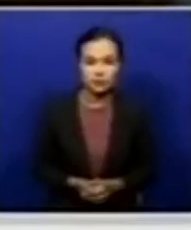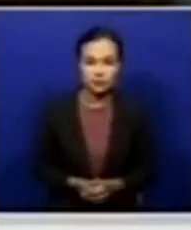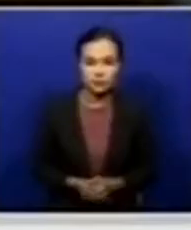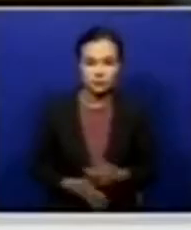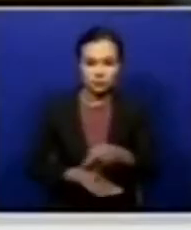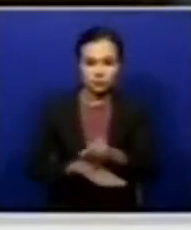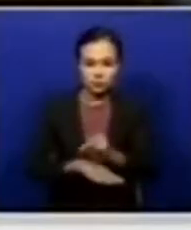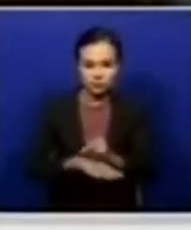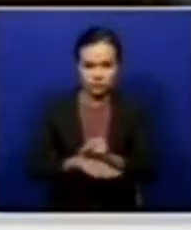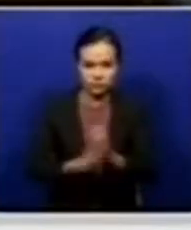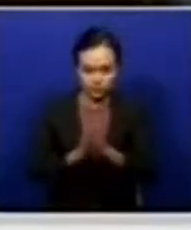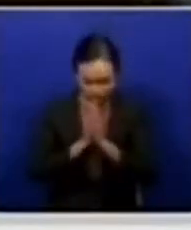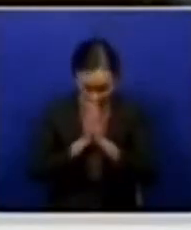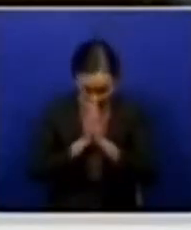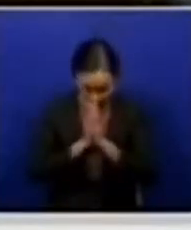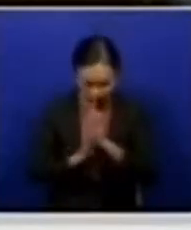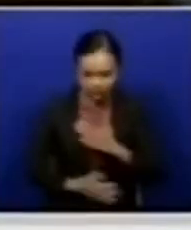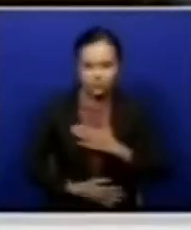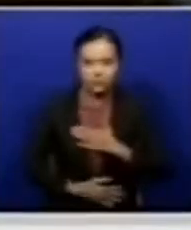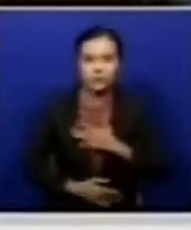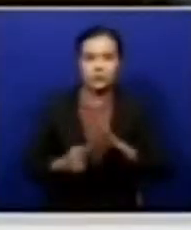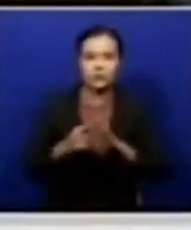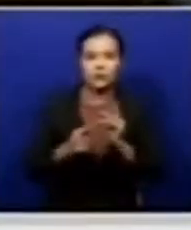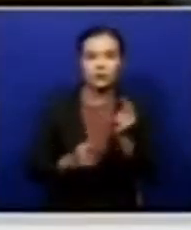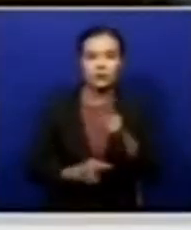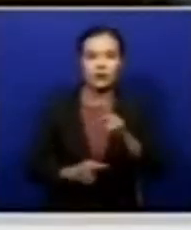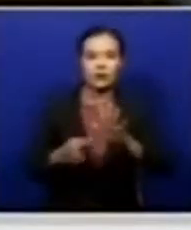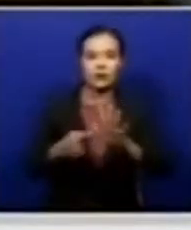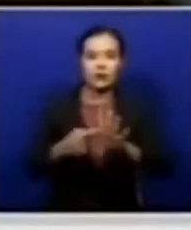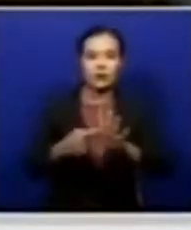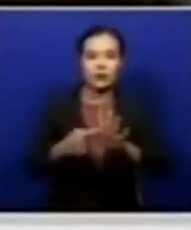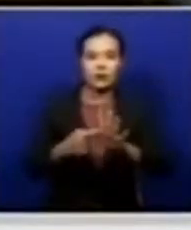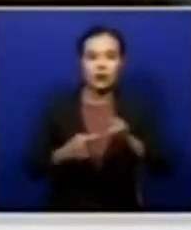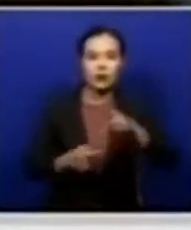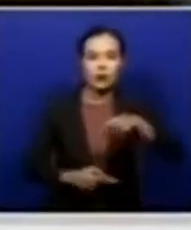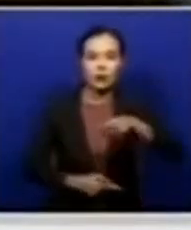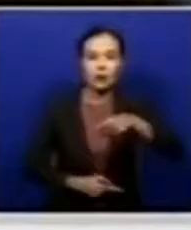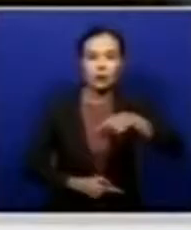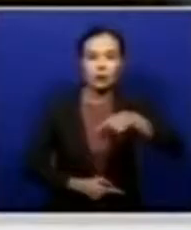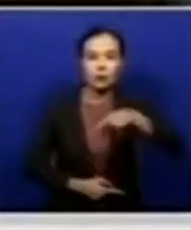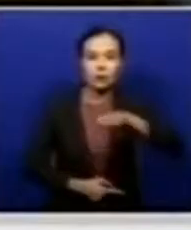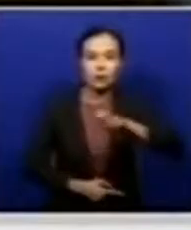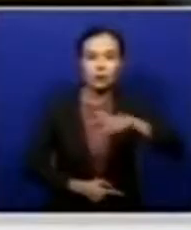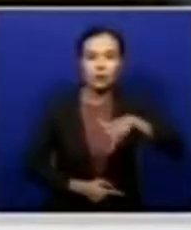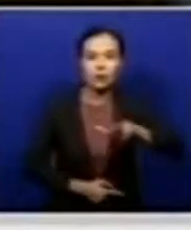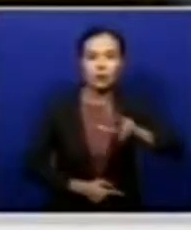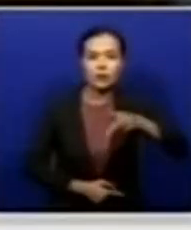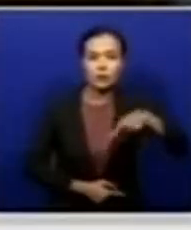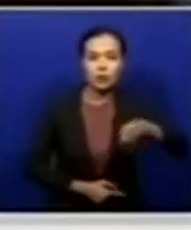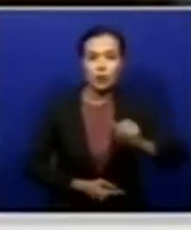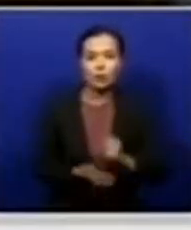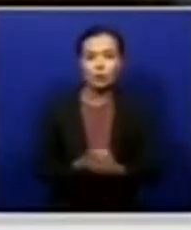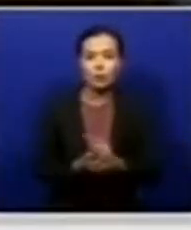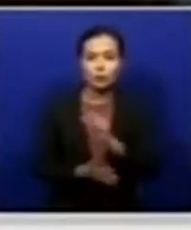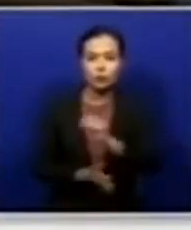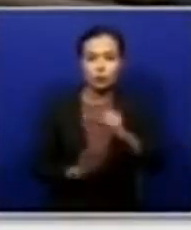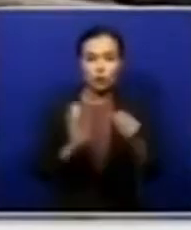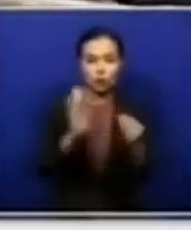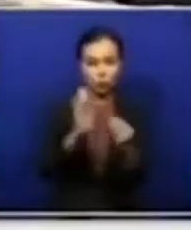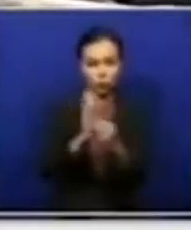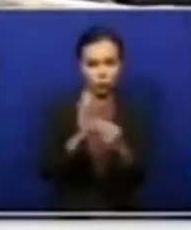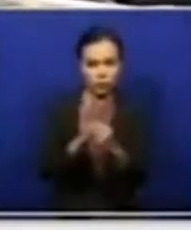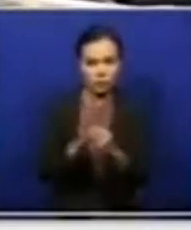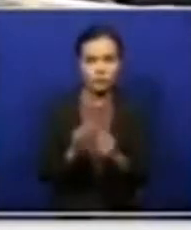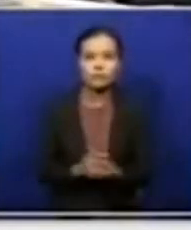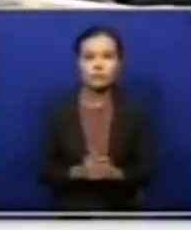ประธานที่เคารพผมนายเท่าวิภพลิ้มจิตกรสมาชิกสภาผู้แทนราษฎรแบบแบ่งเขตกรุงเทพมหานครธนบุ